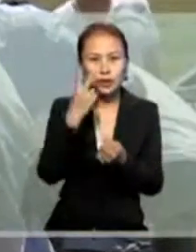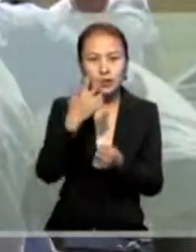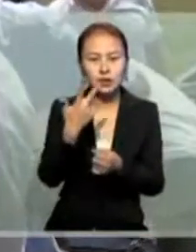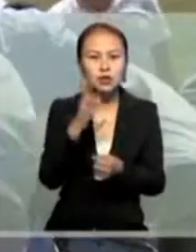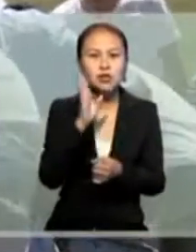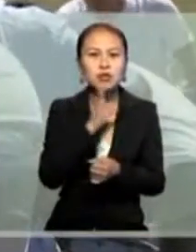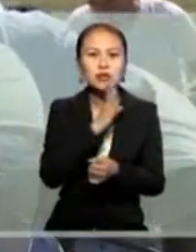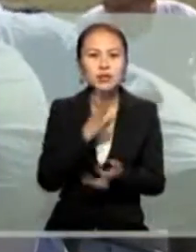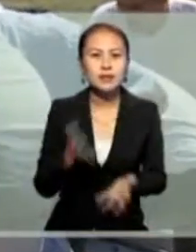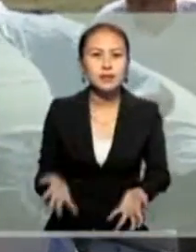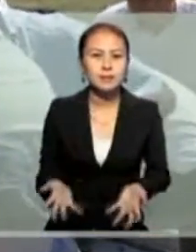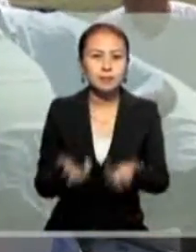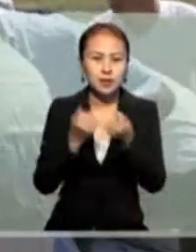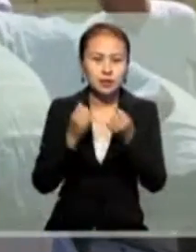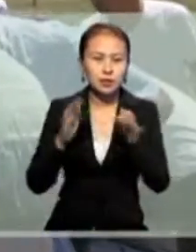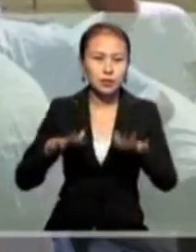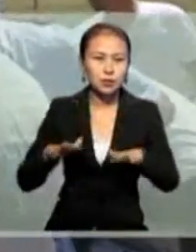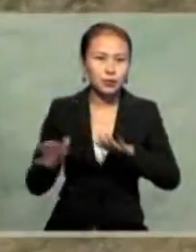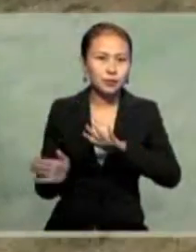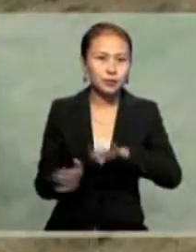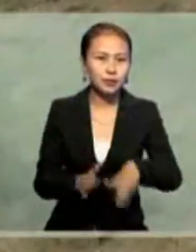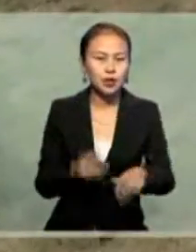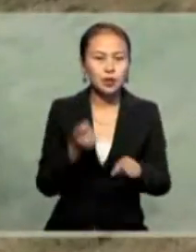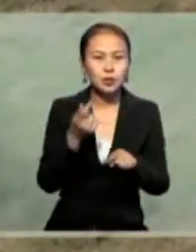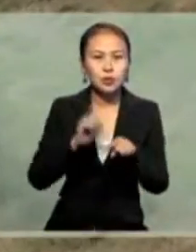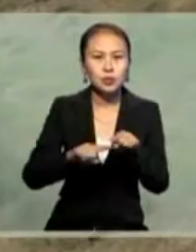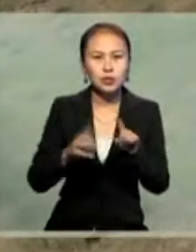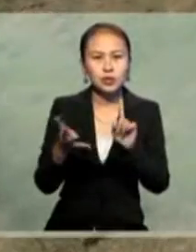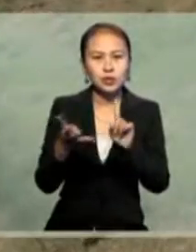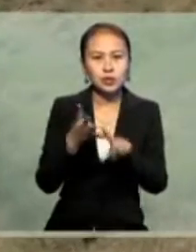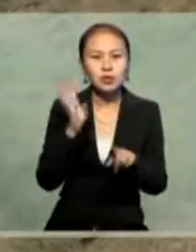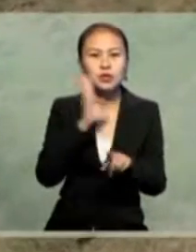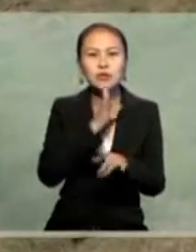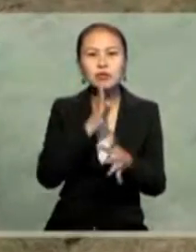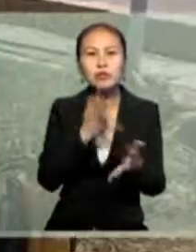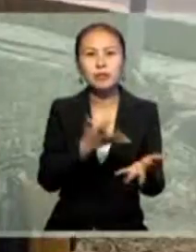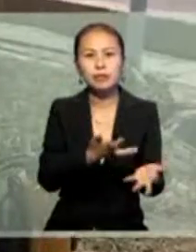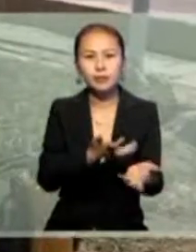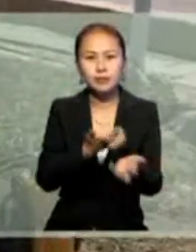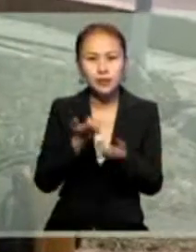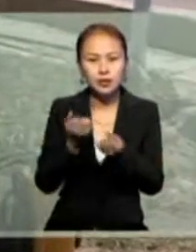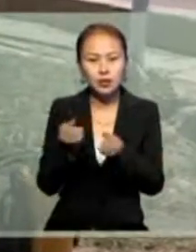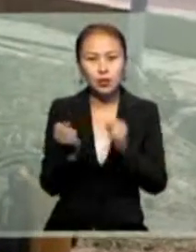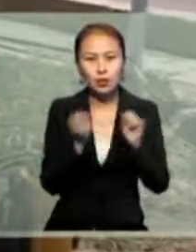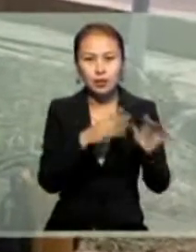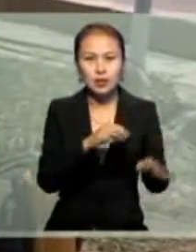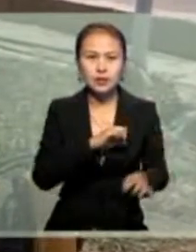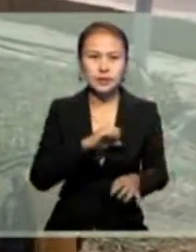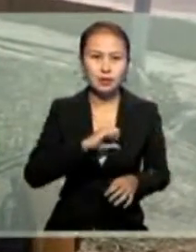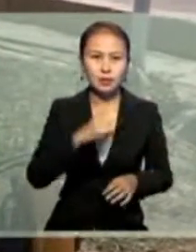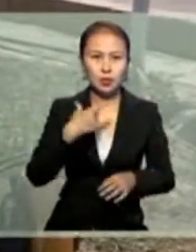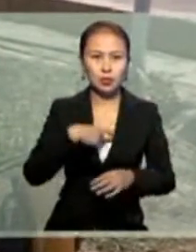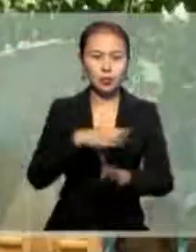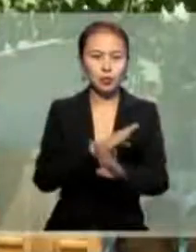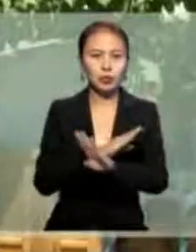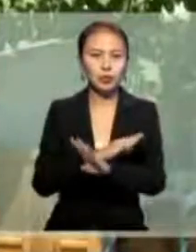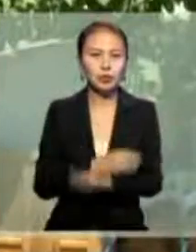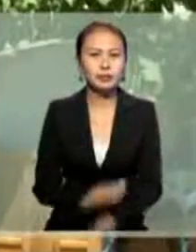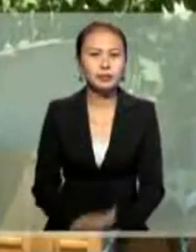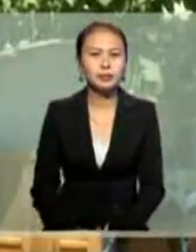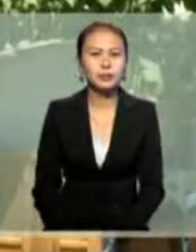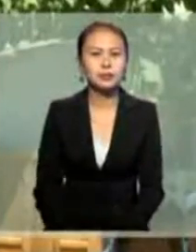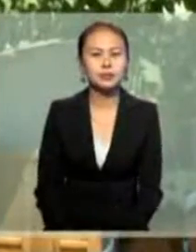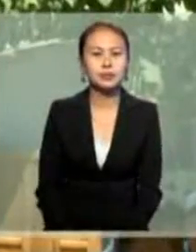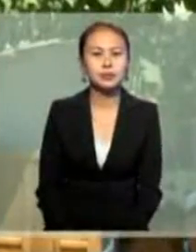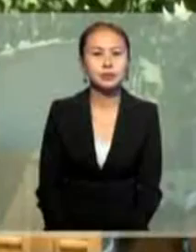әйелді аман алып шығады. Одан соң сарқырамаға жақын қалған 4-ші келіншек құмтылған. Оны құтқарғанымен өзі ажал құшты. Мен